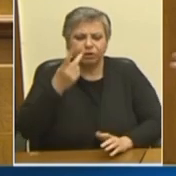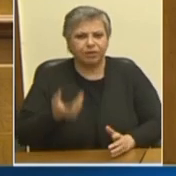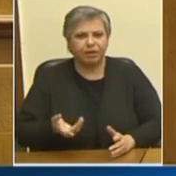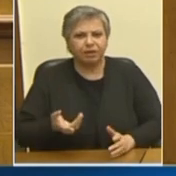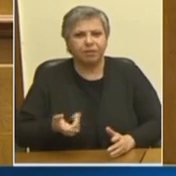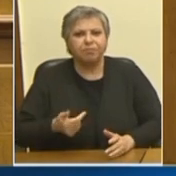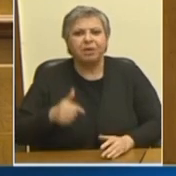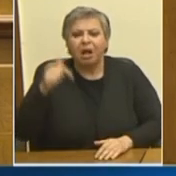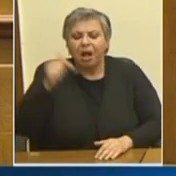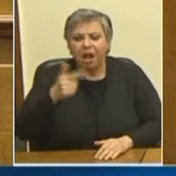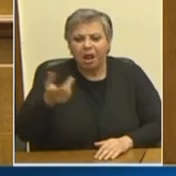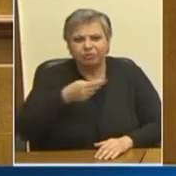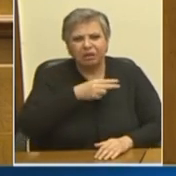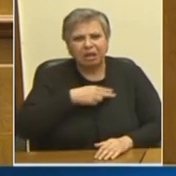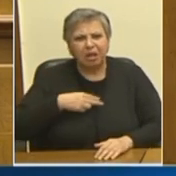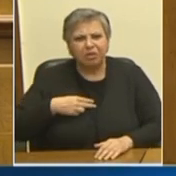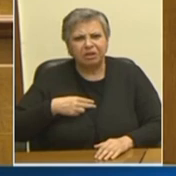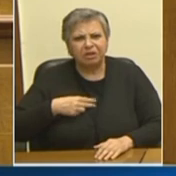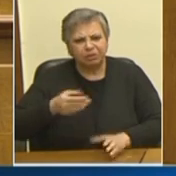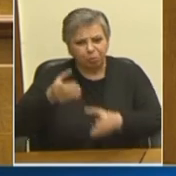ποιοι συνταγματολόγοι